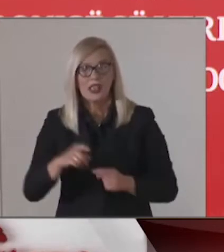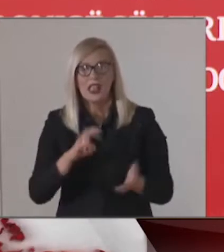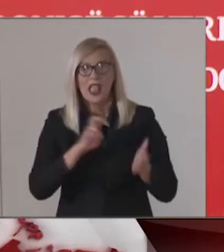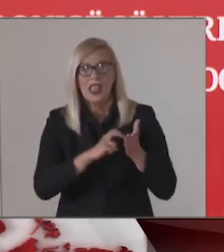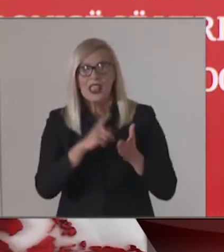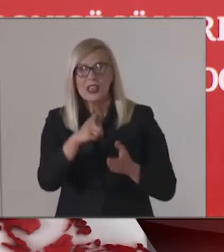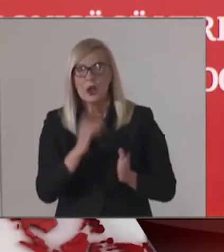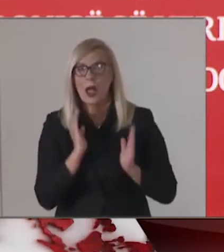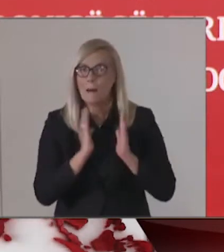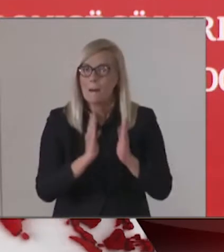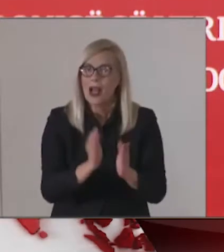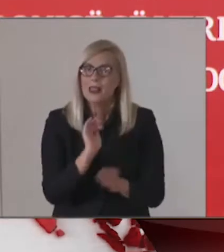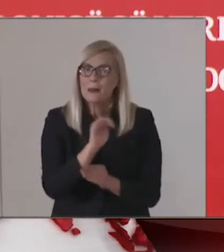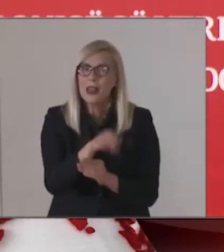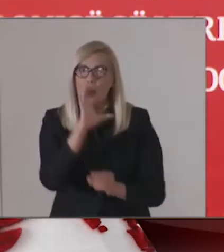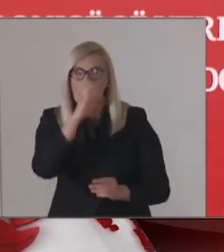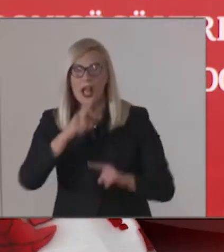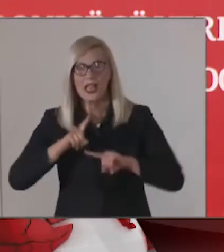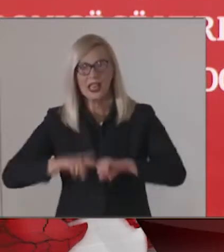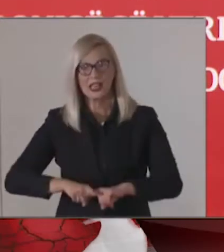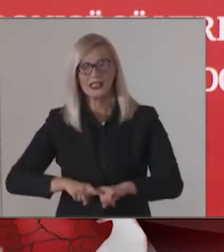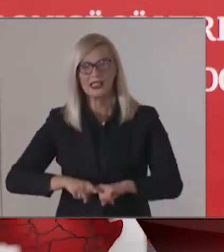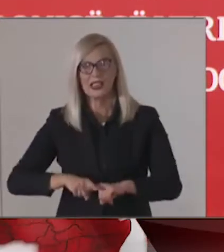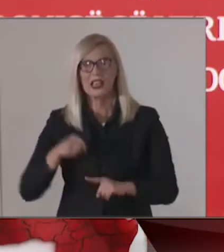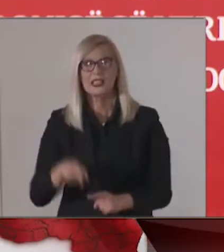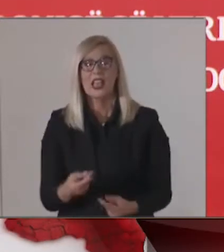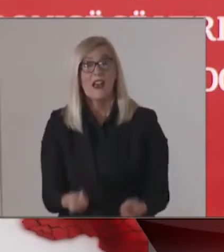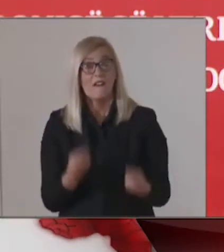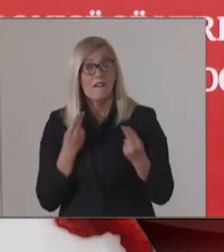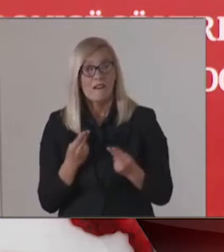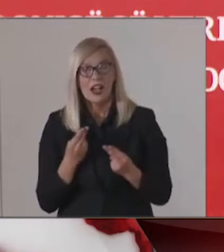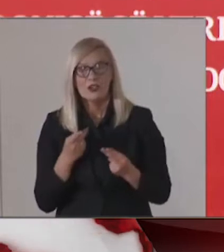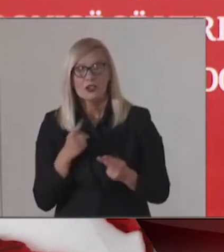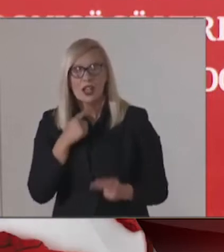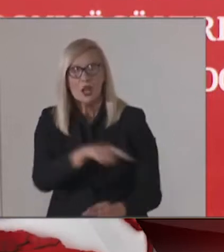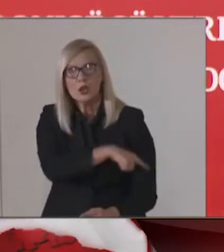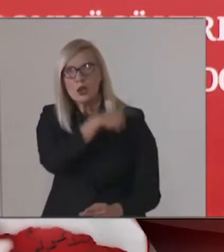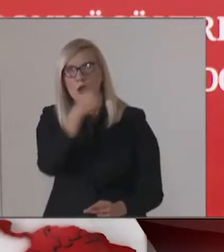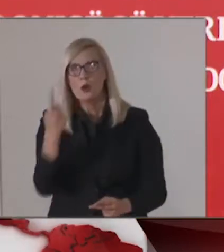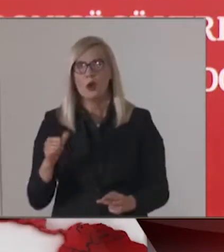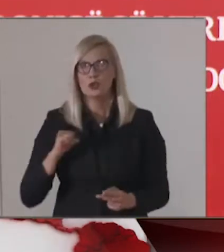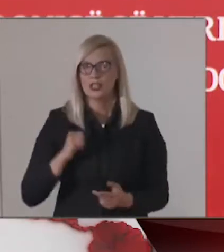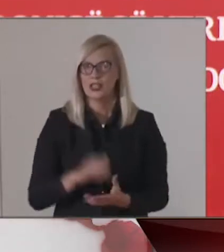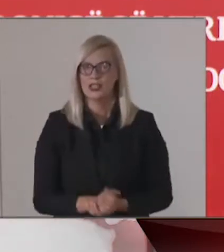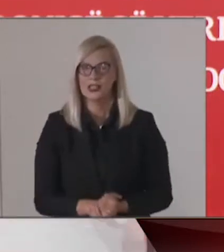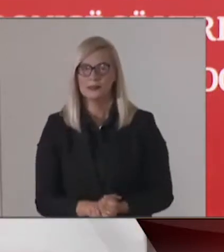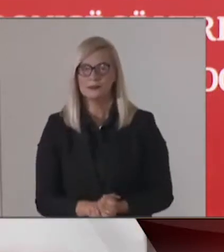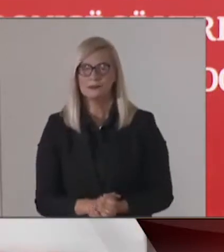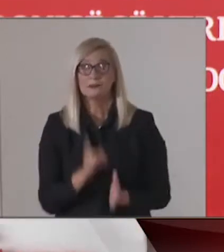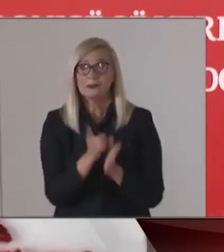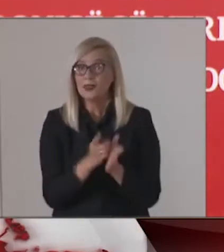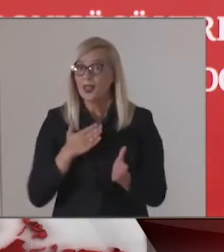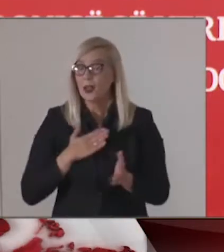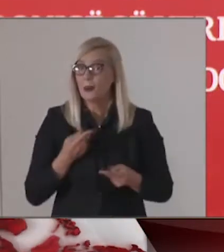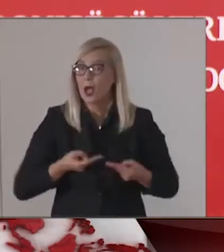енергетските коридори преку Бугарија и Грција се од суштински и долгорочен интерес. За време на